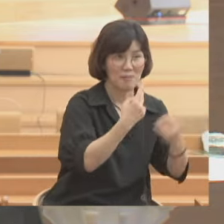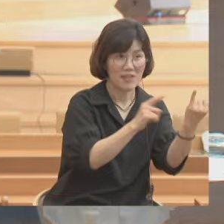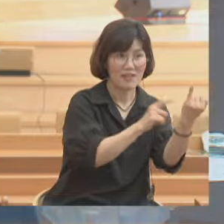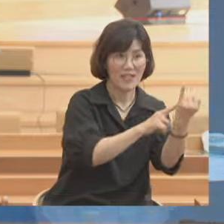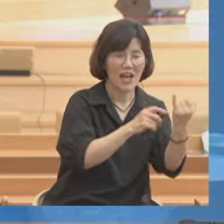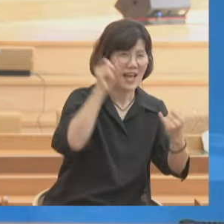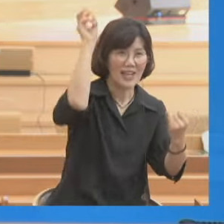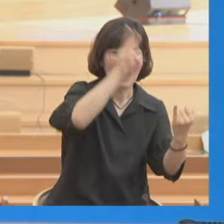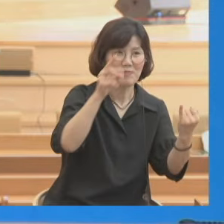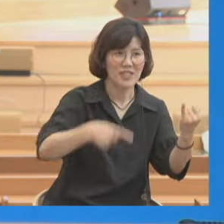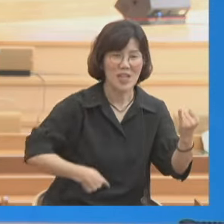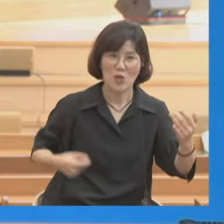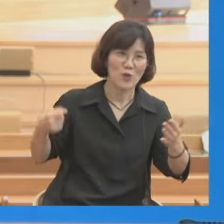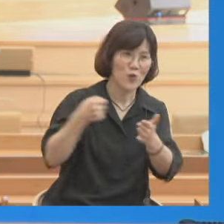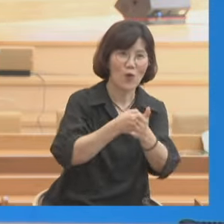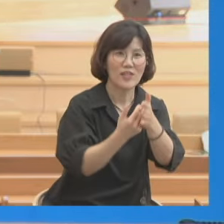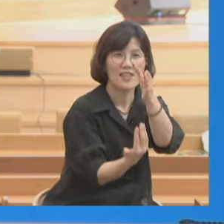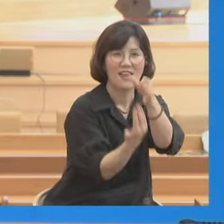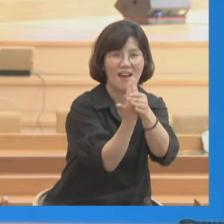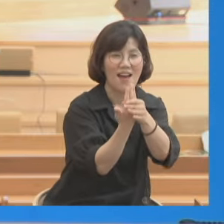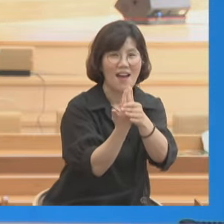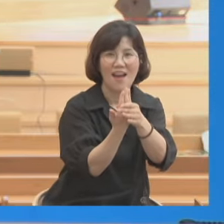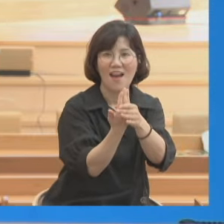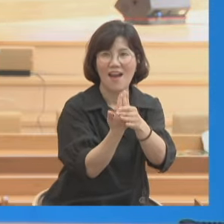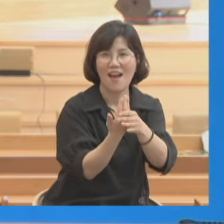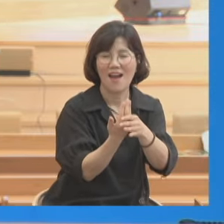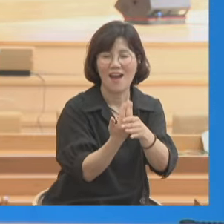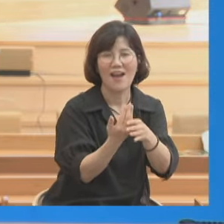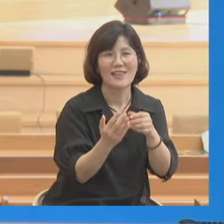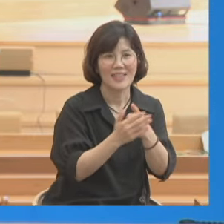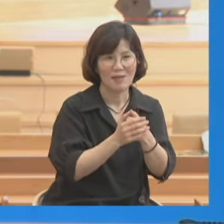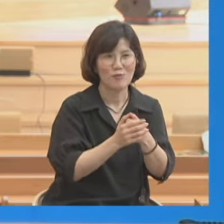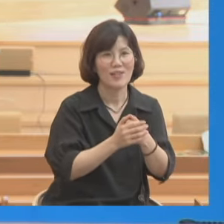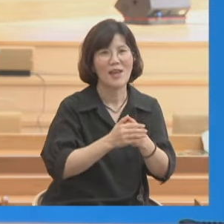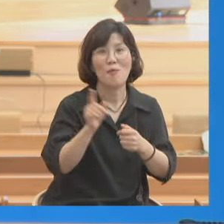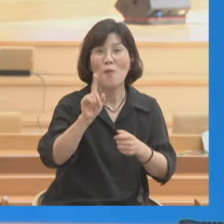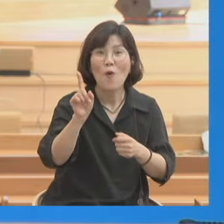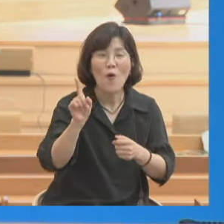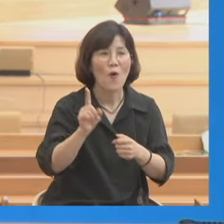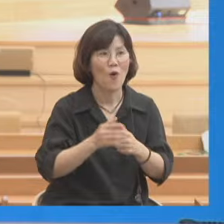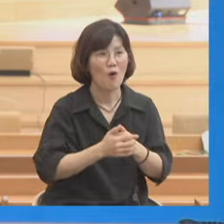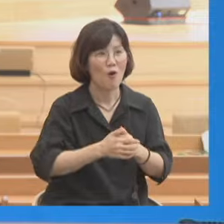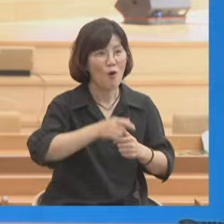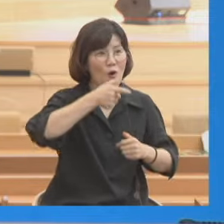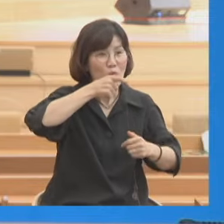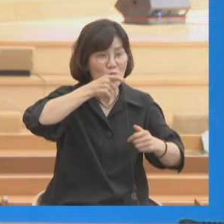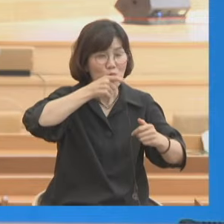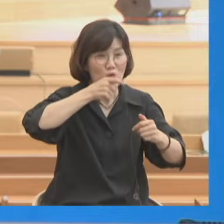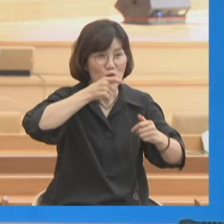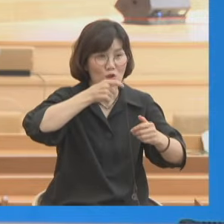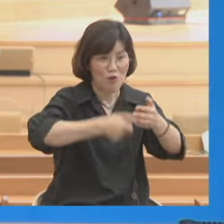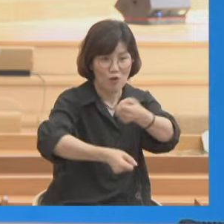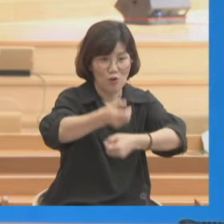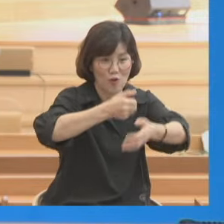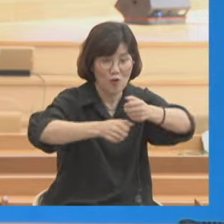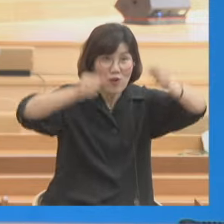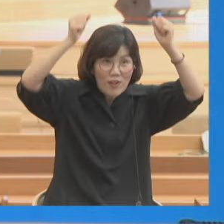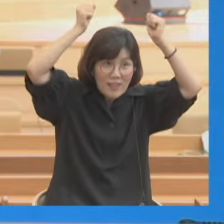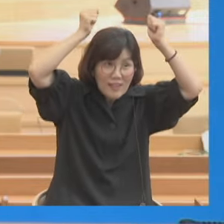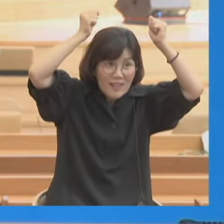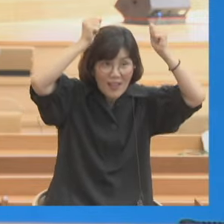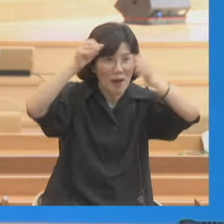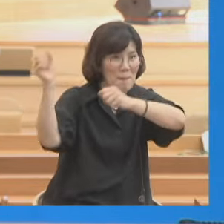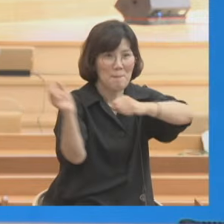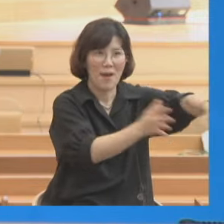솟아오릅니다. 육체의 목마름을 잊어버립니다. 그래서 하는 게 있어요. 뭐냐? 물동이를 내던져버려요. 그렇게